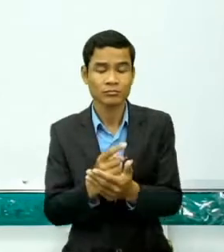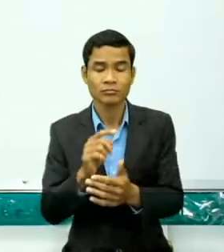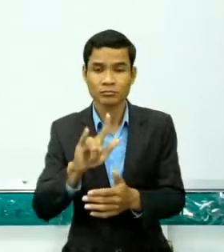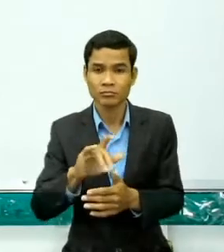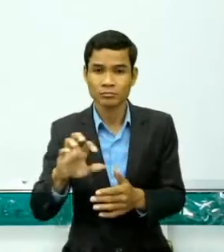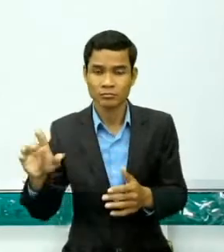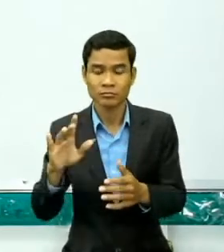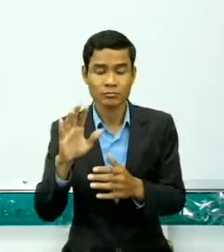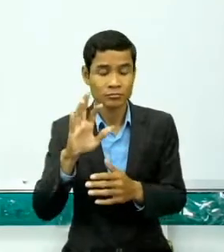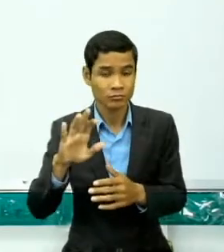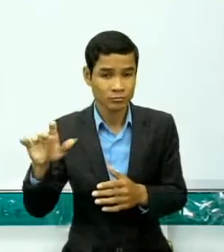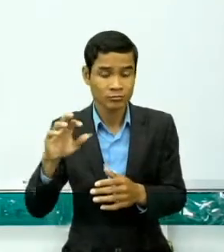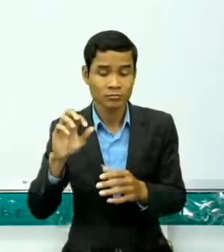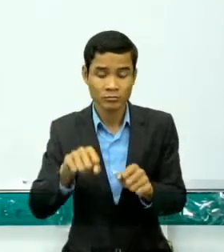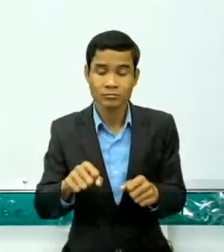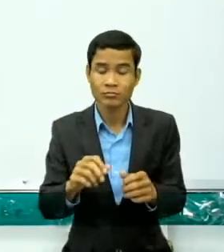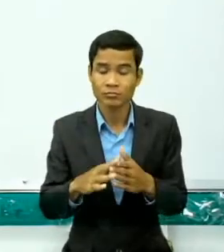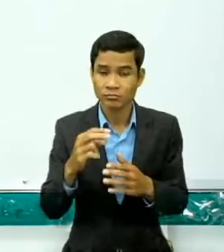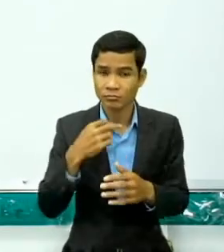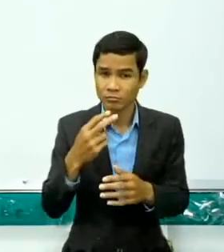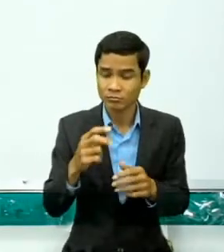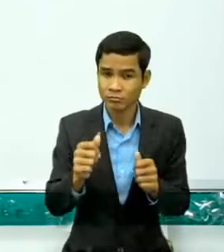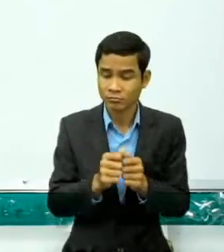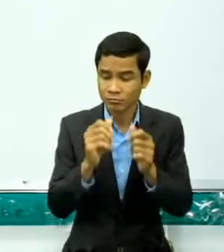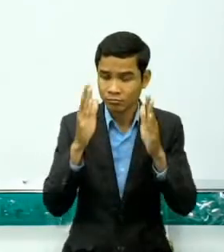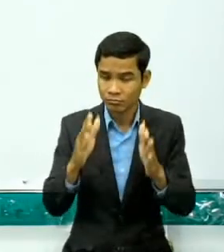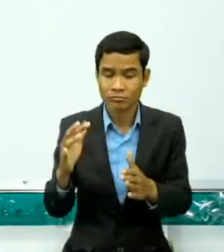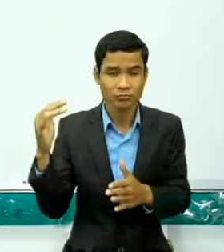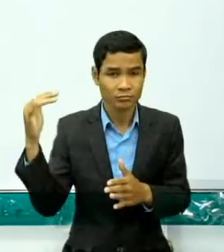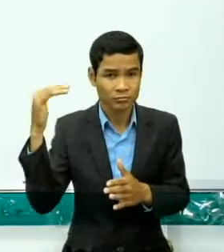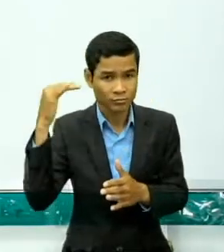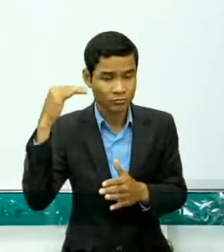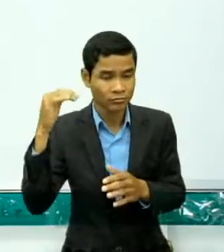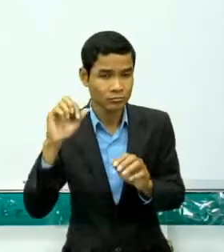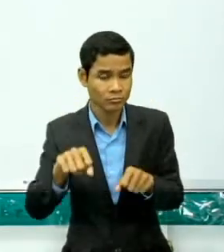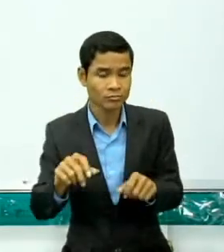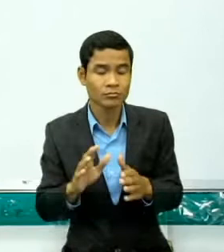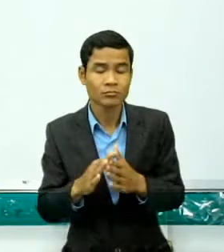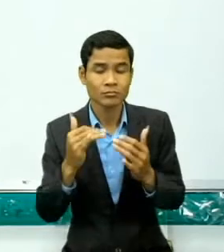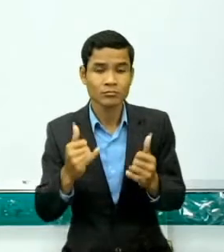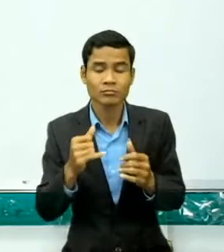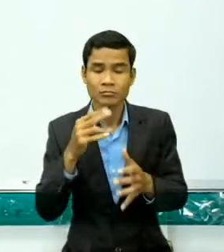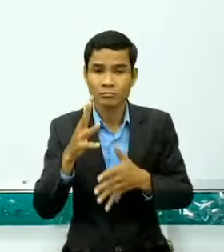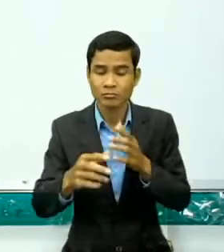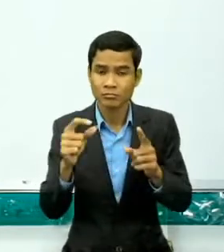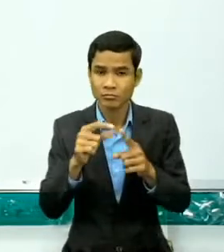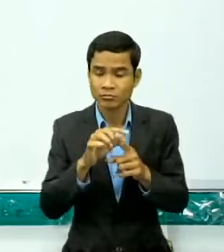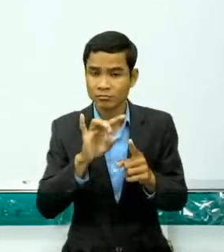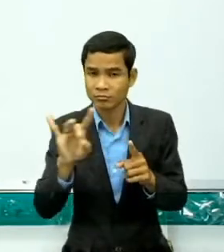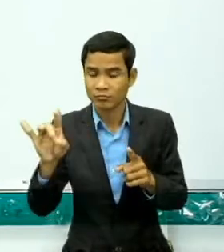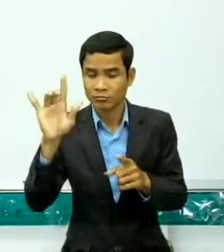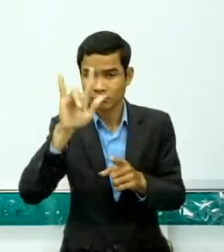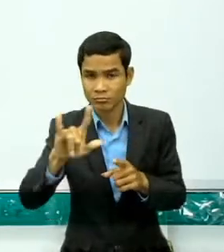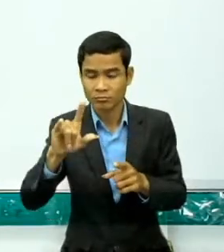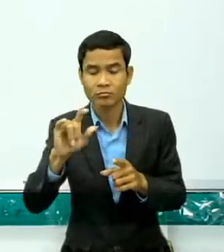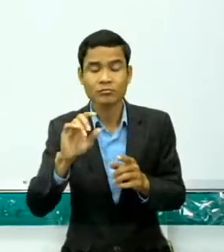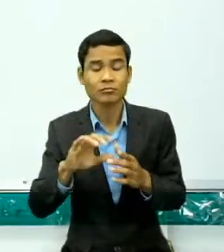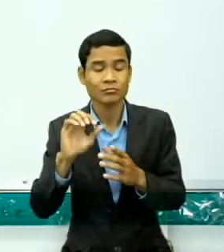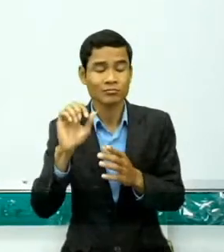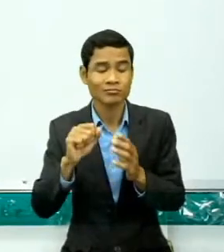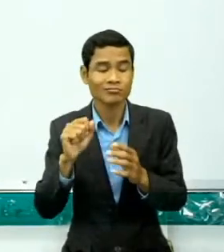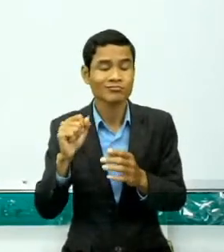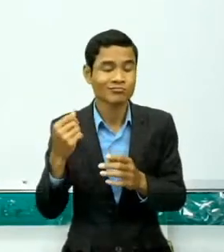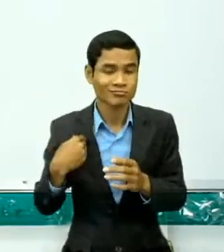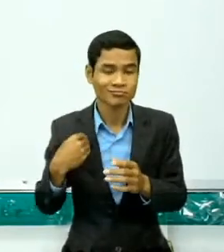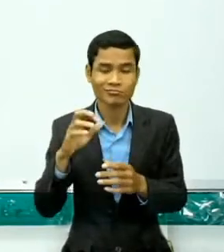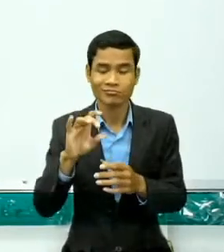ប្រកបសូរដោយប្រើដៃជាមួយអ្នកគ្រូឥឡូវអ្នកគ្រូនឹងនាំកូនទៅអានព្យាង្គដោយប្រើអក្សរចល័តវិញម្ដង